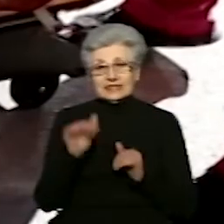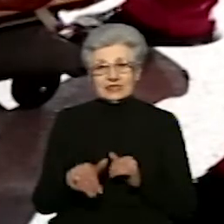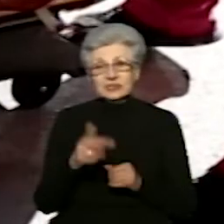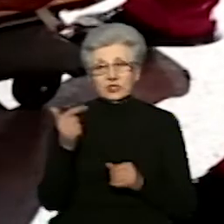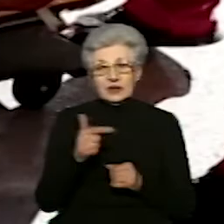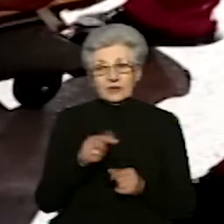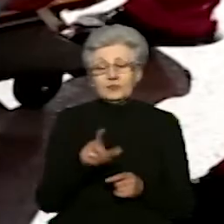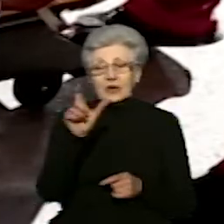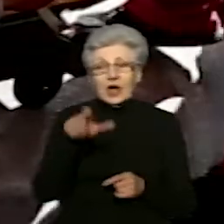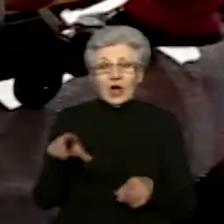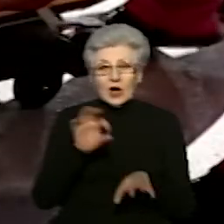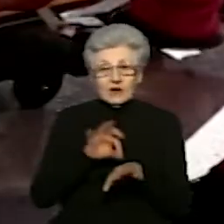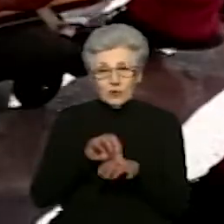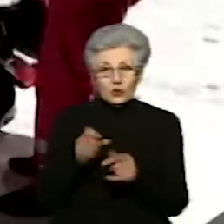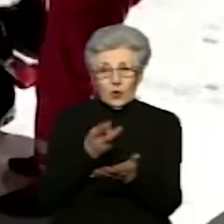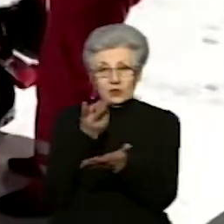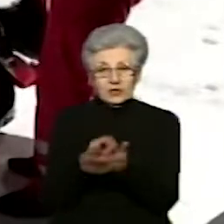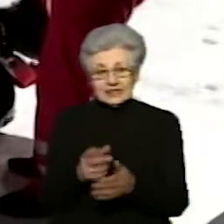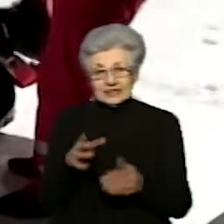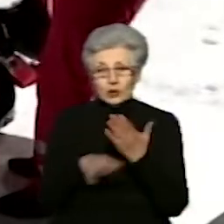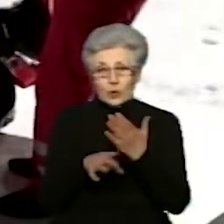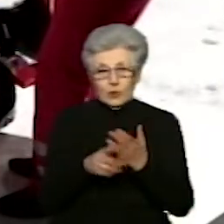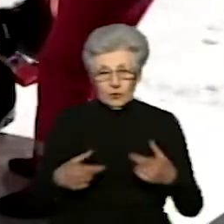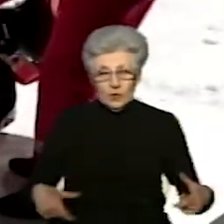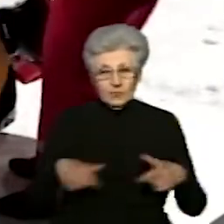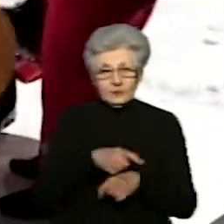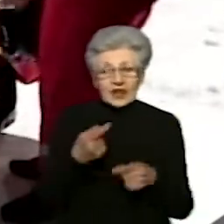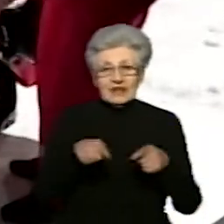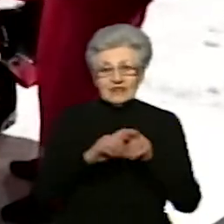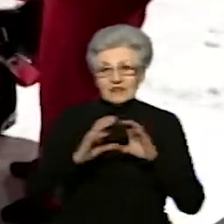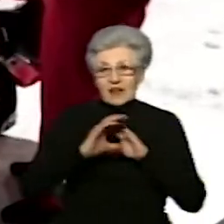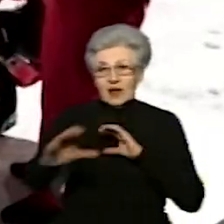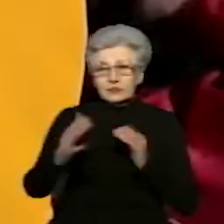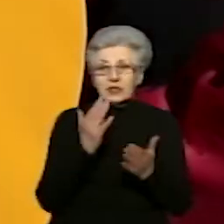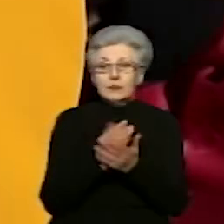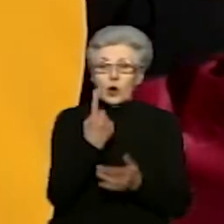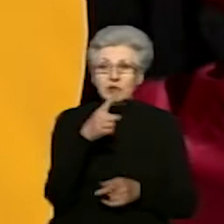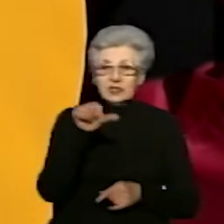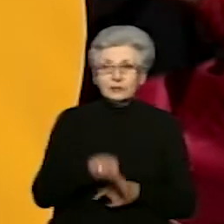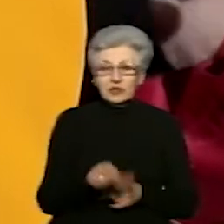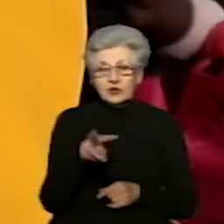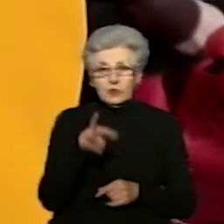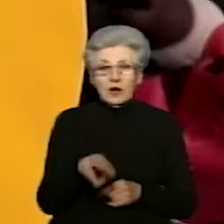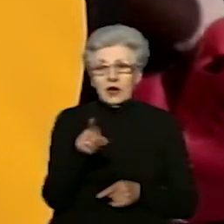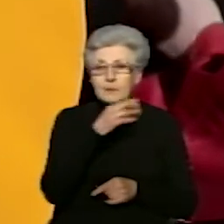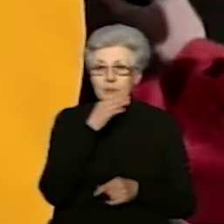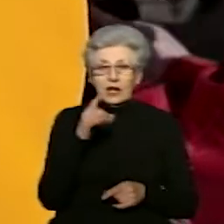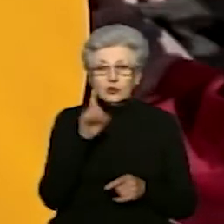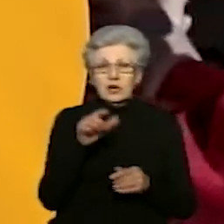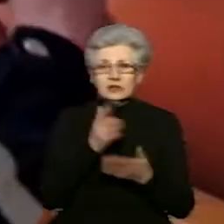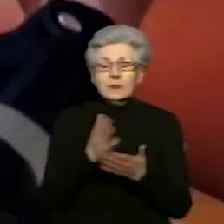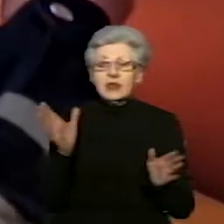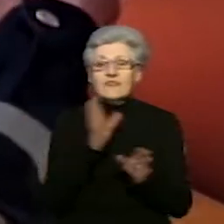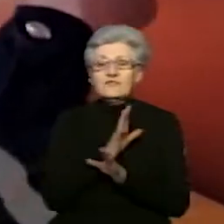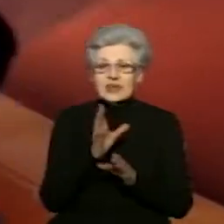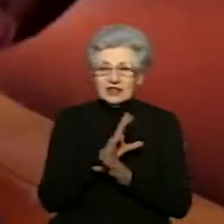Пацієнта фіксують всередині за допомогою ременів. Капсула має понад 1,5 метри завдовжки. Вона багаторазова, обладнана фільтрами з незараження